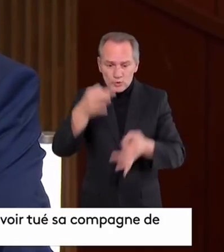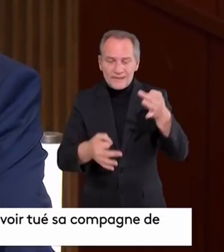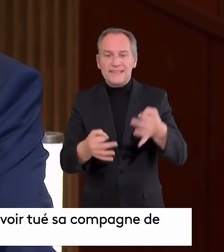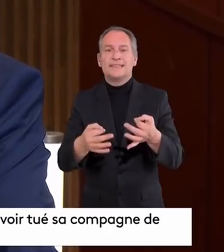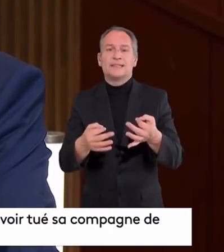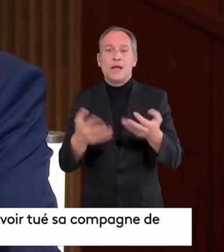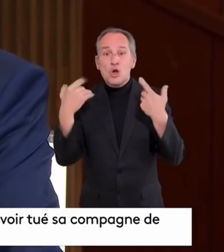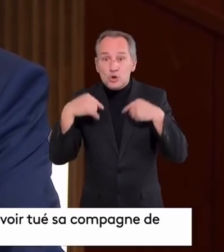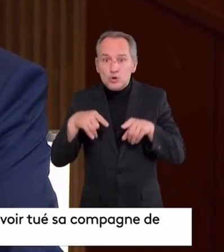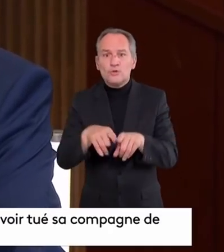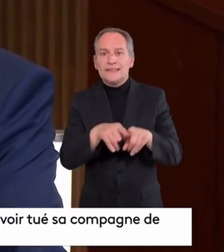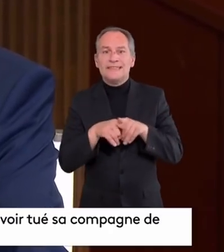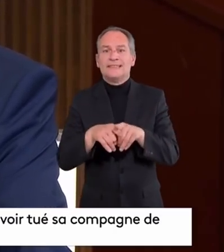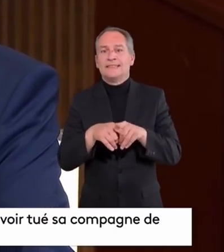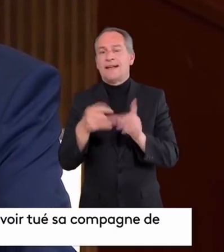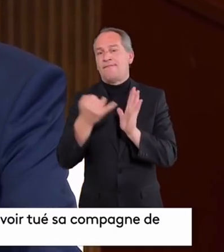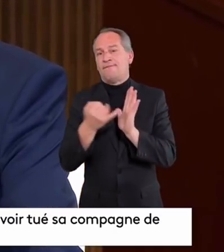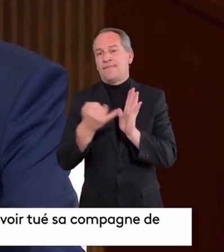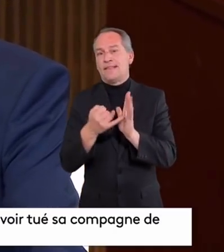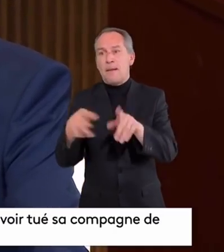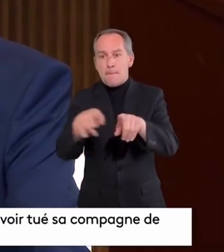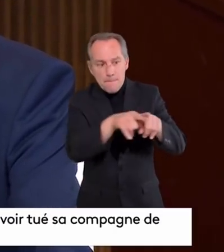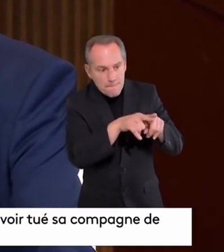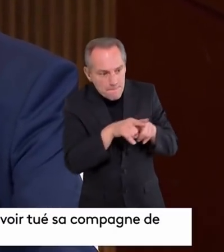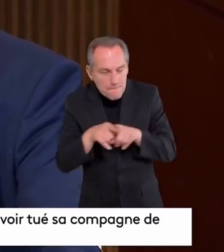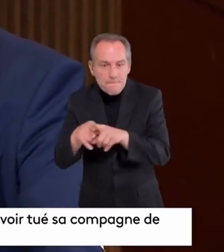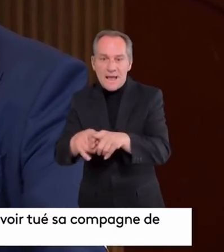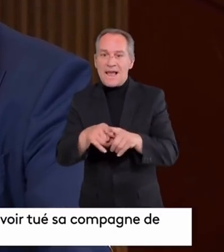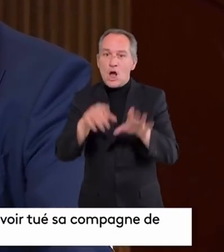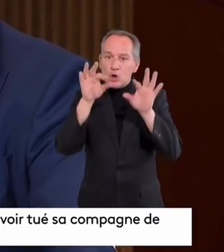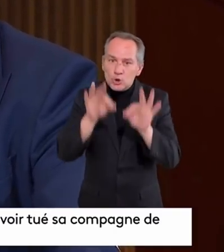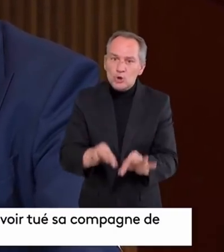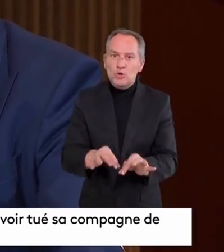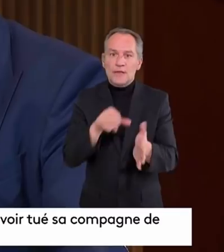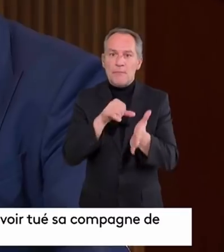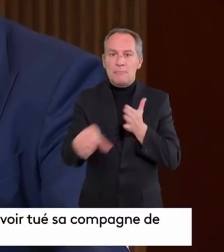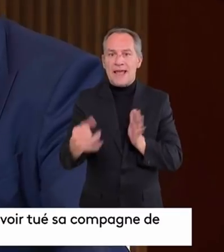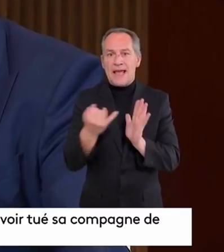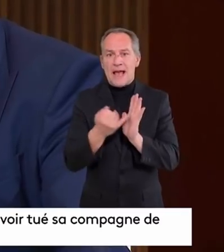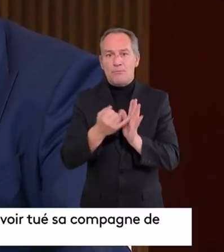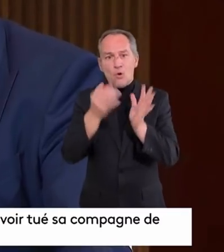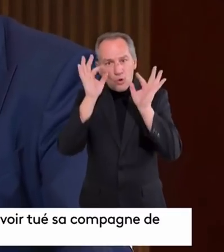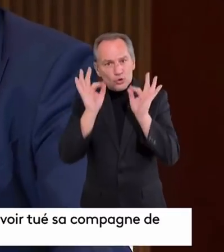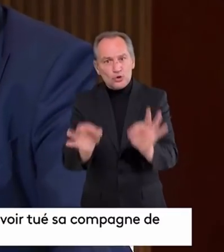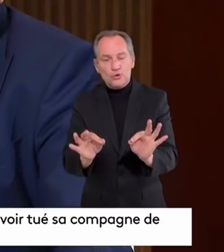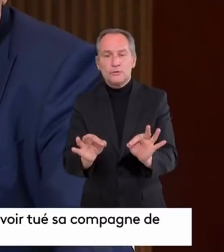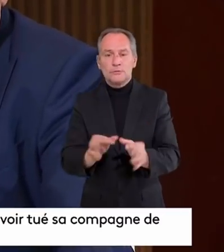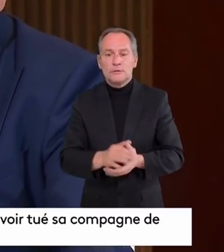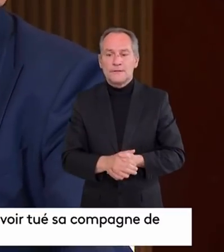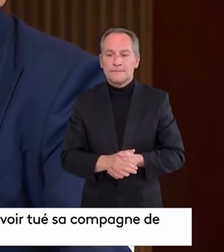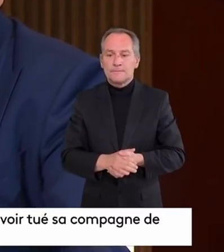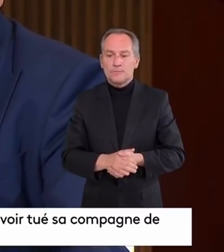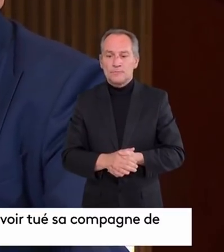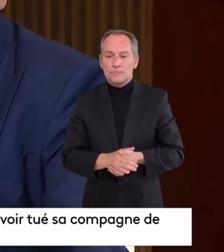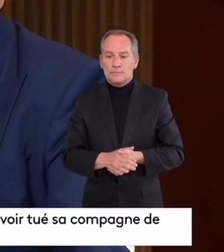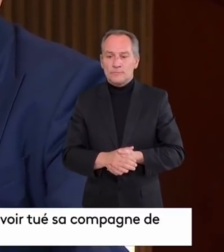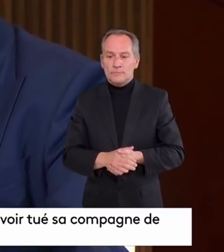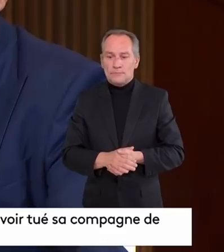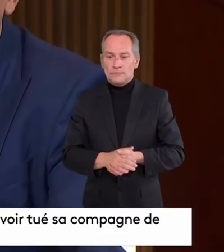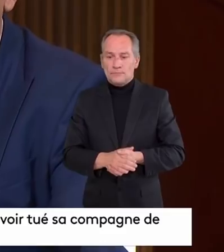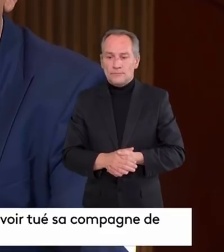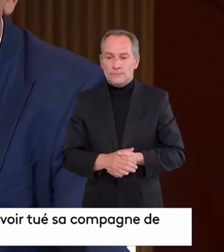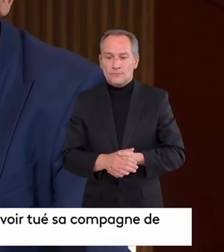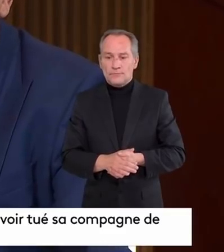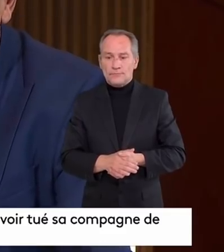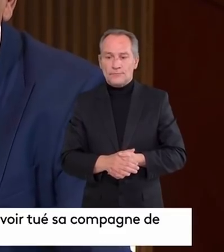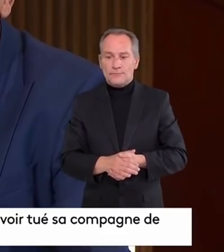fiscale, de faire en sorte que tout le monde paye son juste impôt, et un juste impôt. Je pense que nous